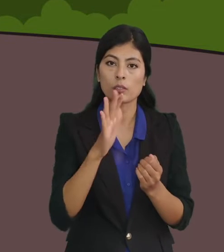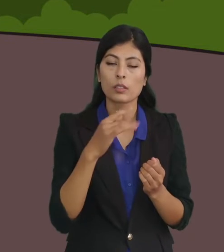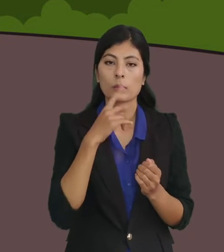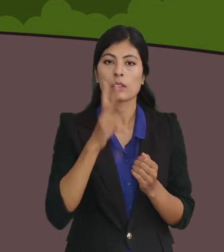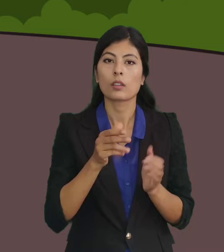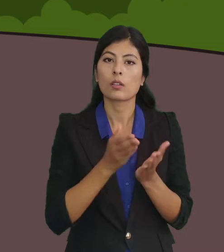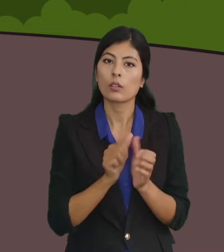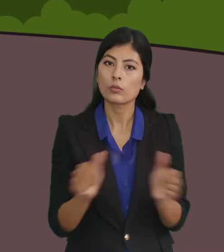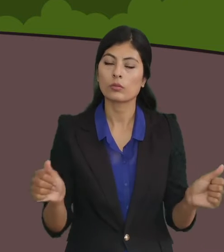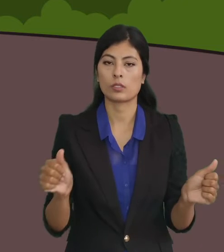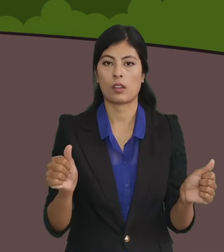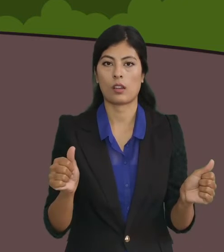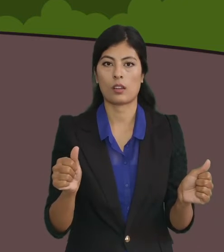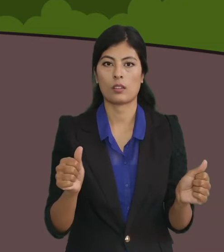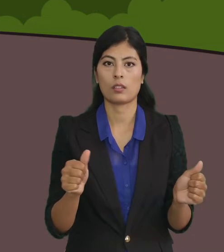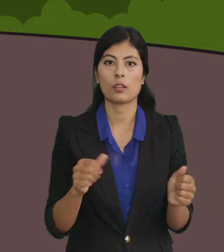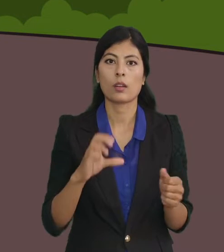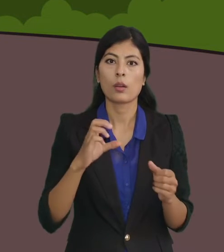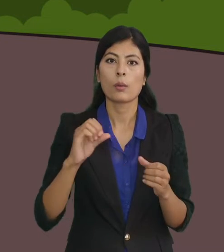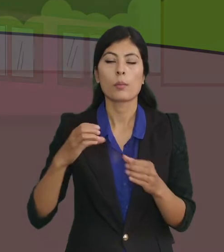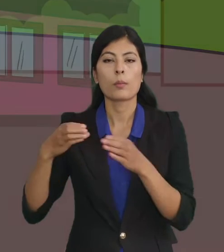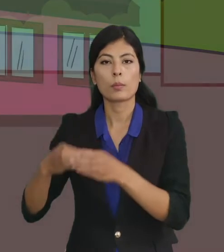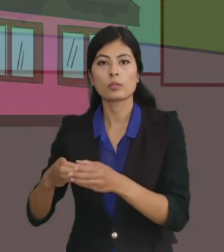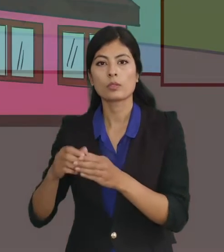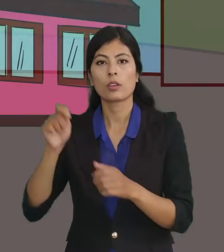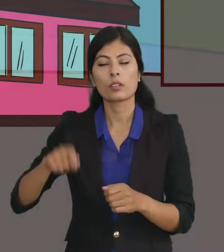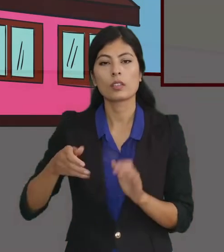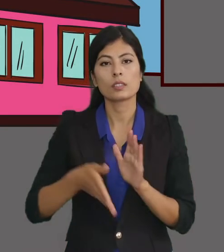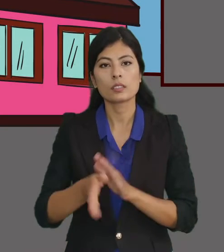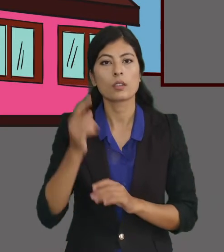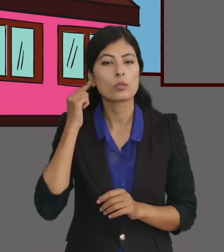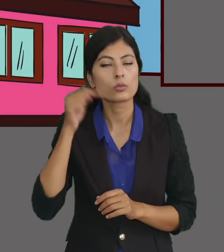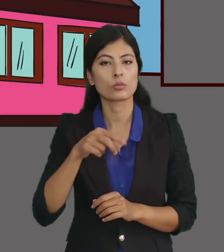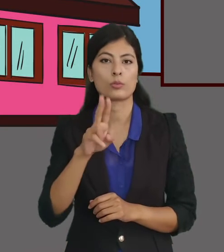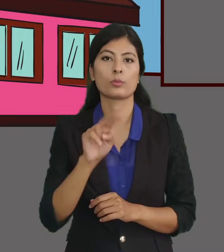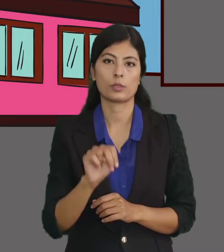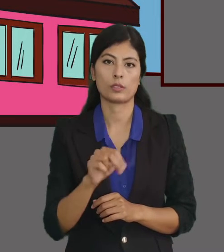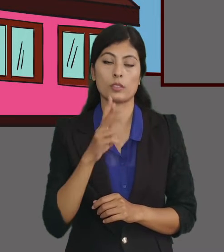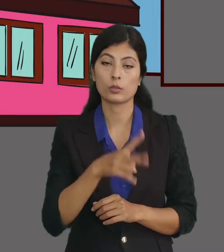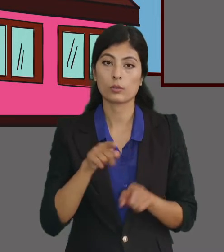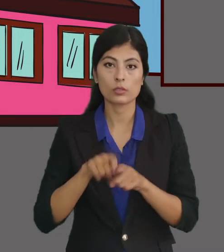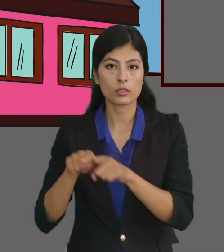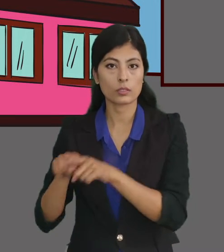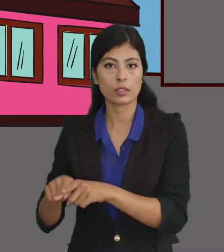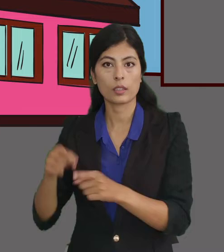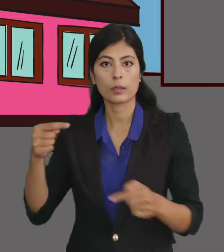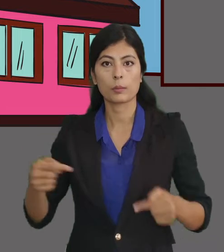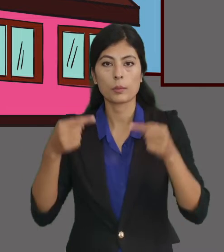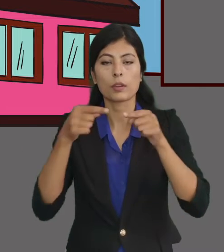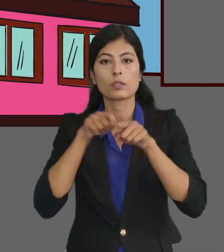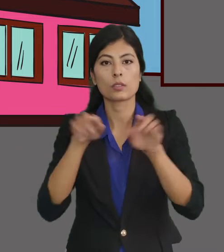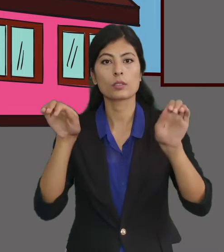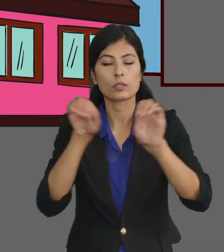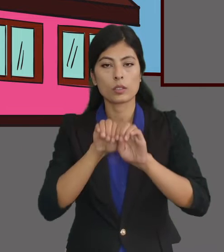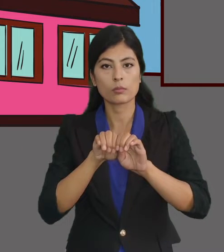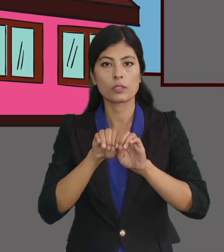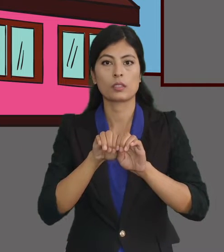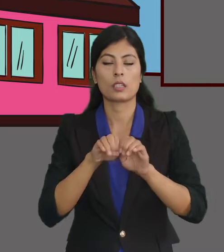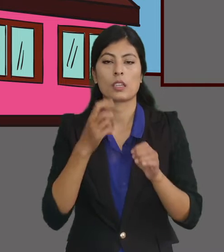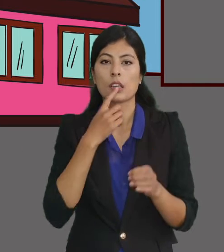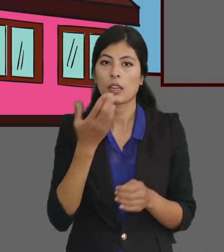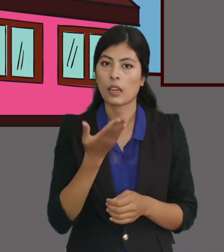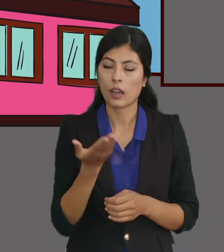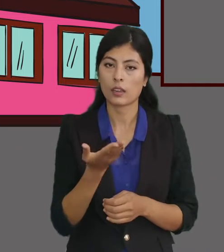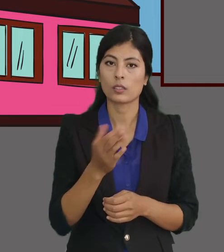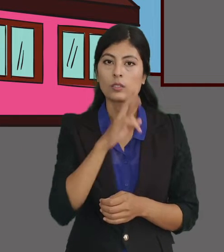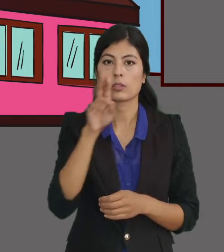करके पक्ष के अदालत जाए के सुना देवे के चाही। एकरा साथे विवाद से संबंधित मिसिल कागज आ प्रमाण